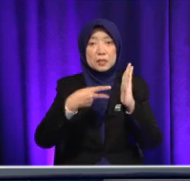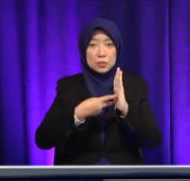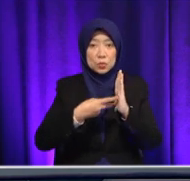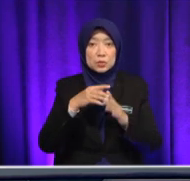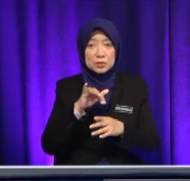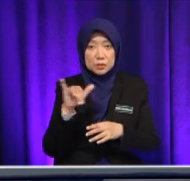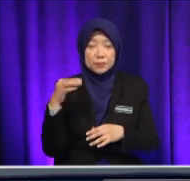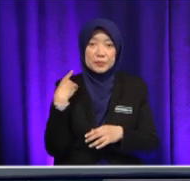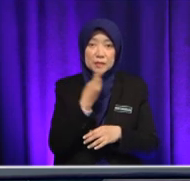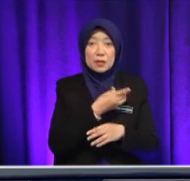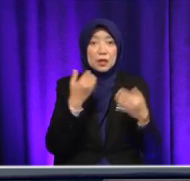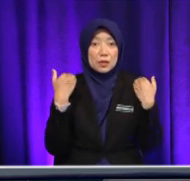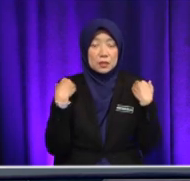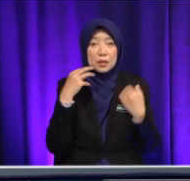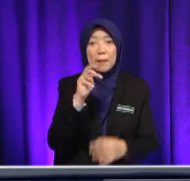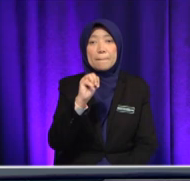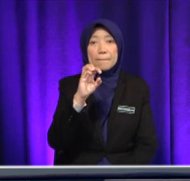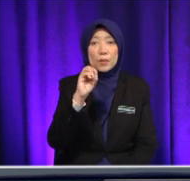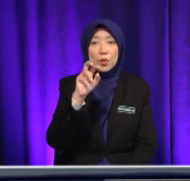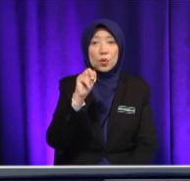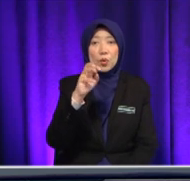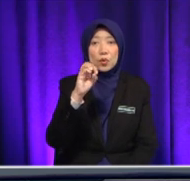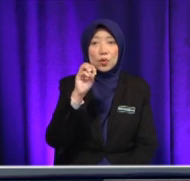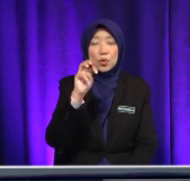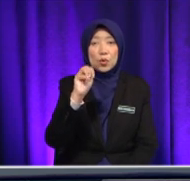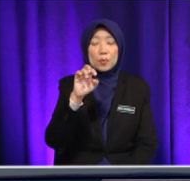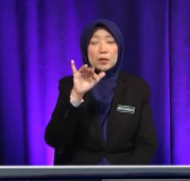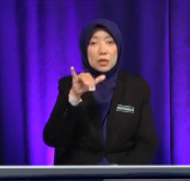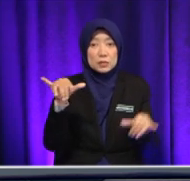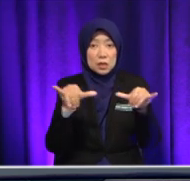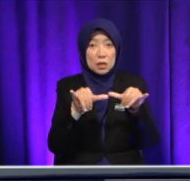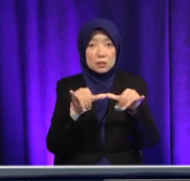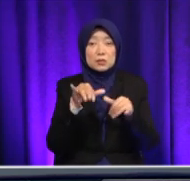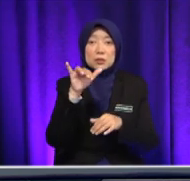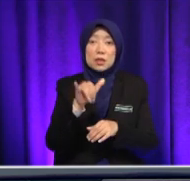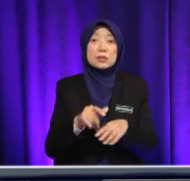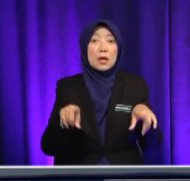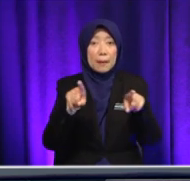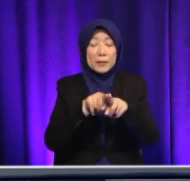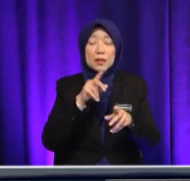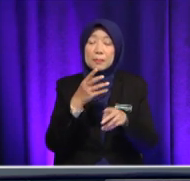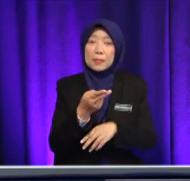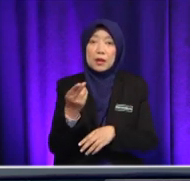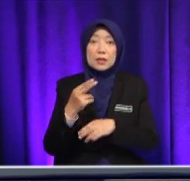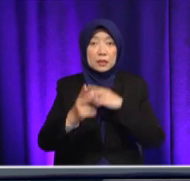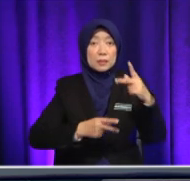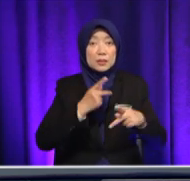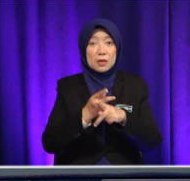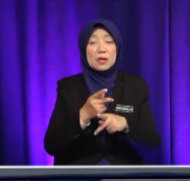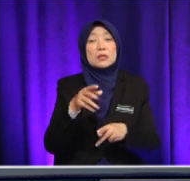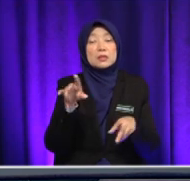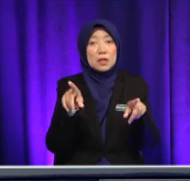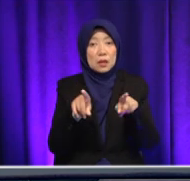ada monomer yang mempunyai saiz yang sama daripada bahan kimia yang sama bergabung,